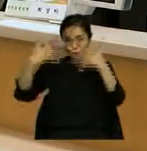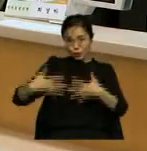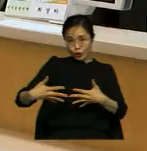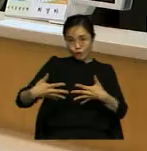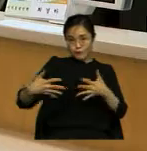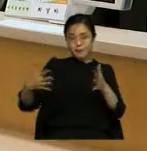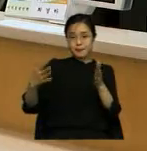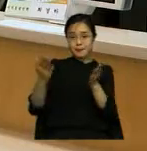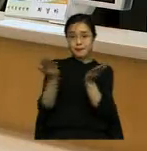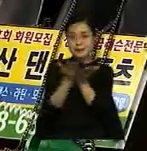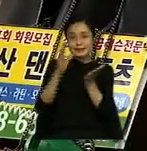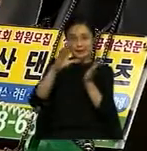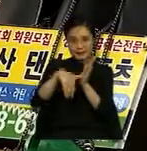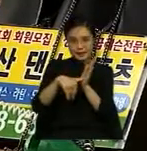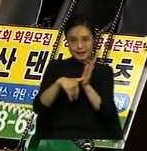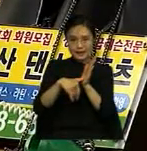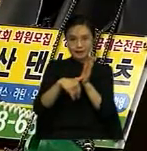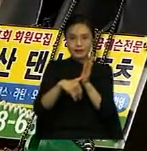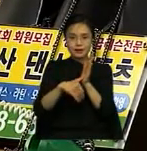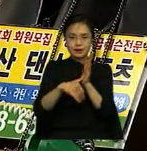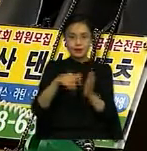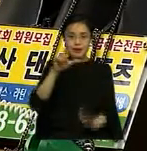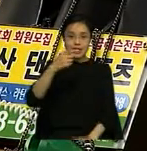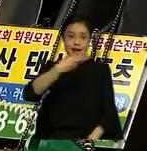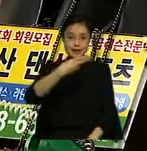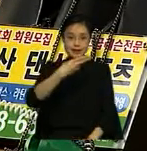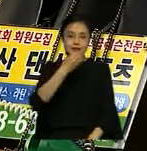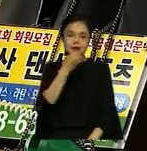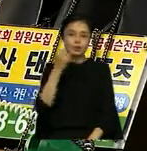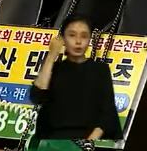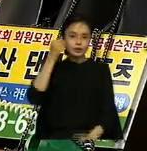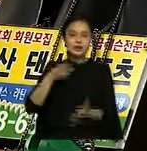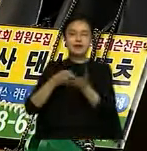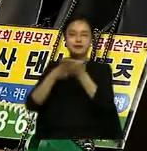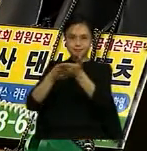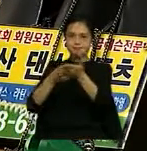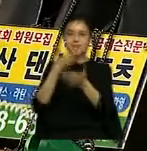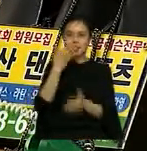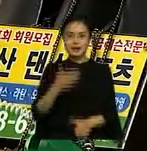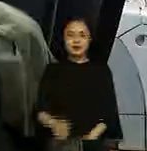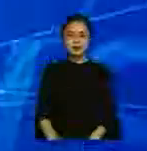자세한 사항은 한국토지주택공사 콜센터로 문의하면 됩니다.